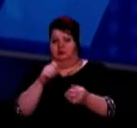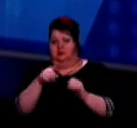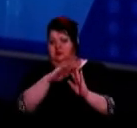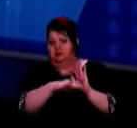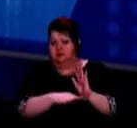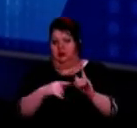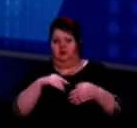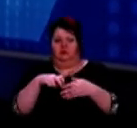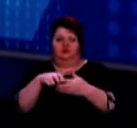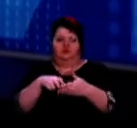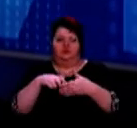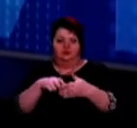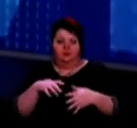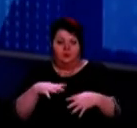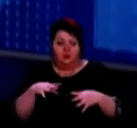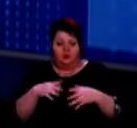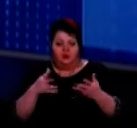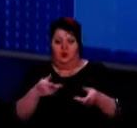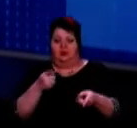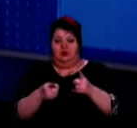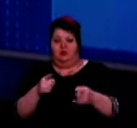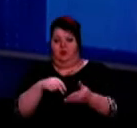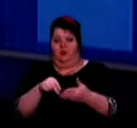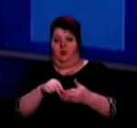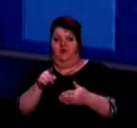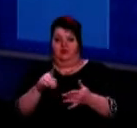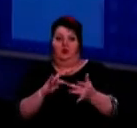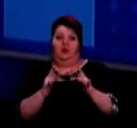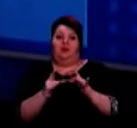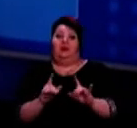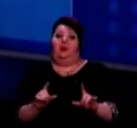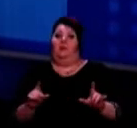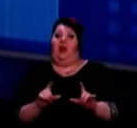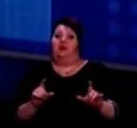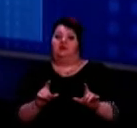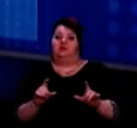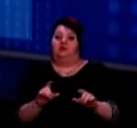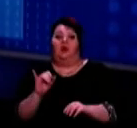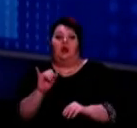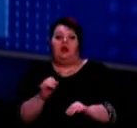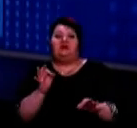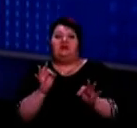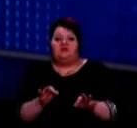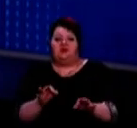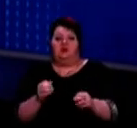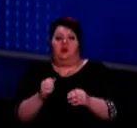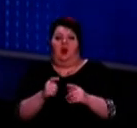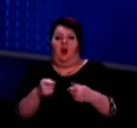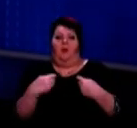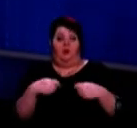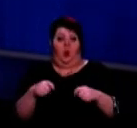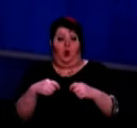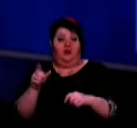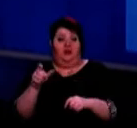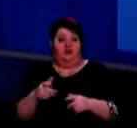переписку з цим магазином, що ми дійсно купували в цьому інтернет-магазині. Ну і звісно, до продавців, якщо